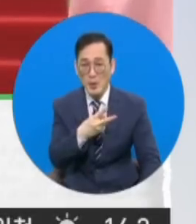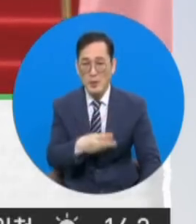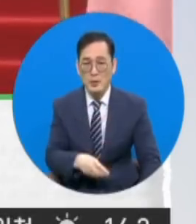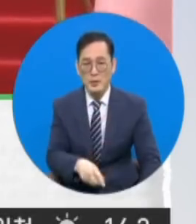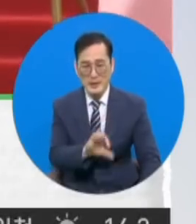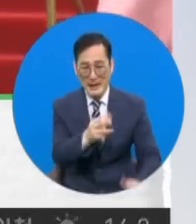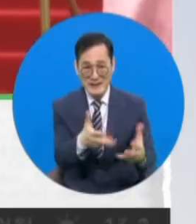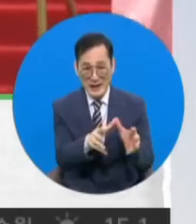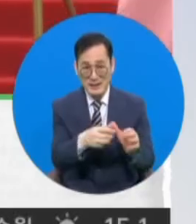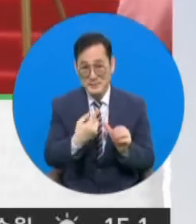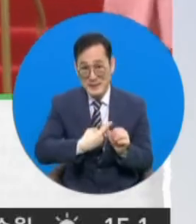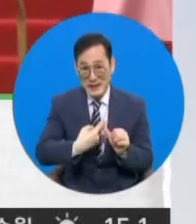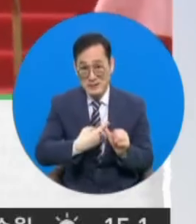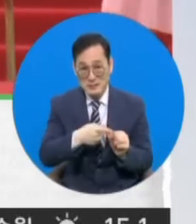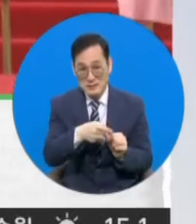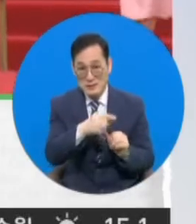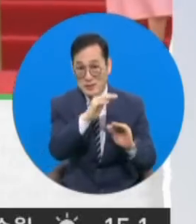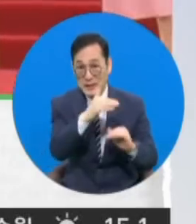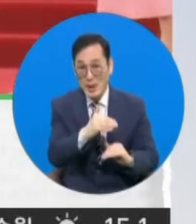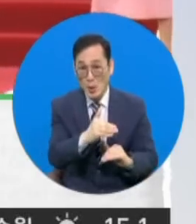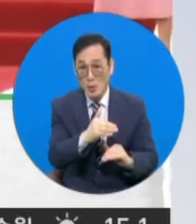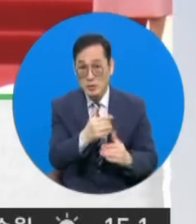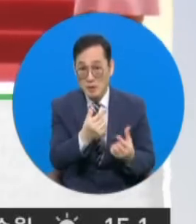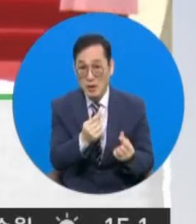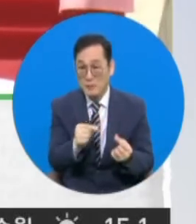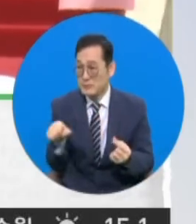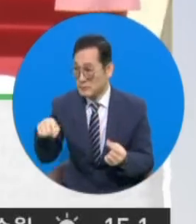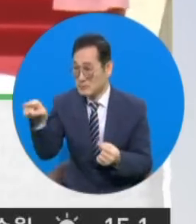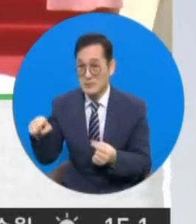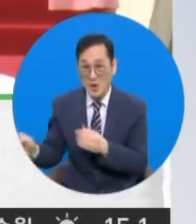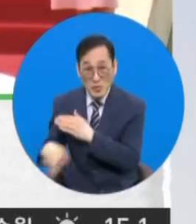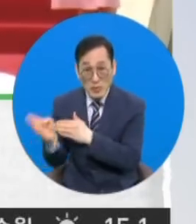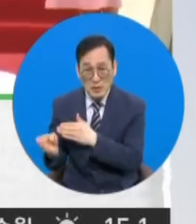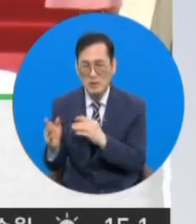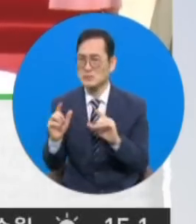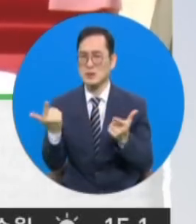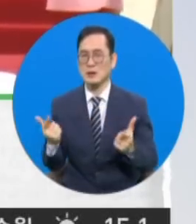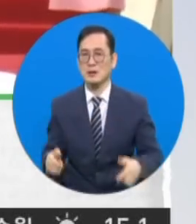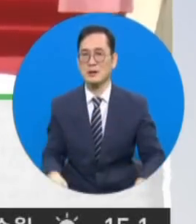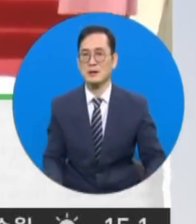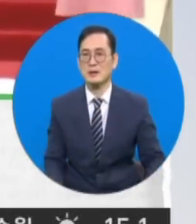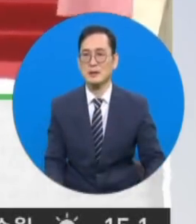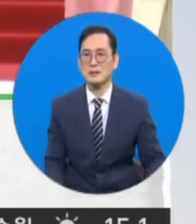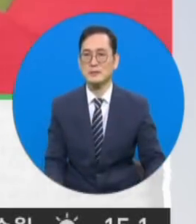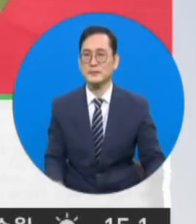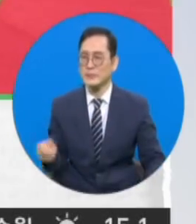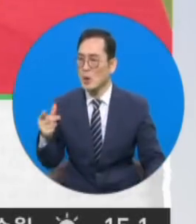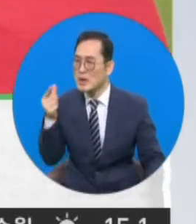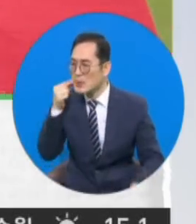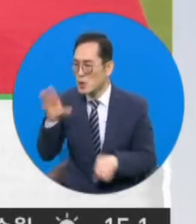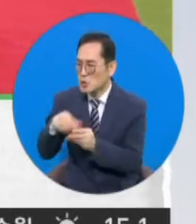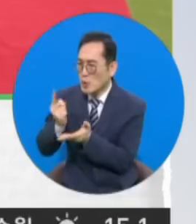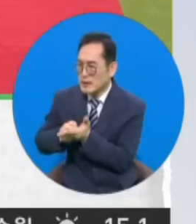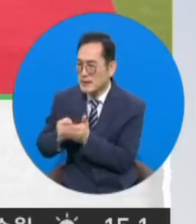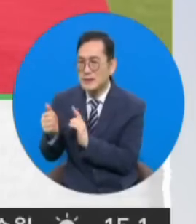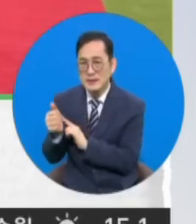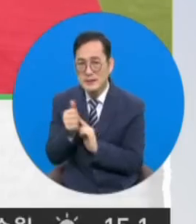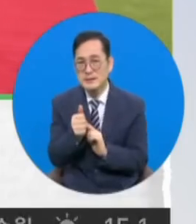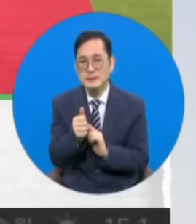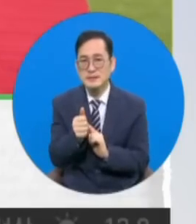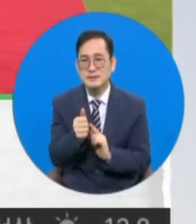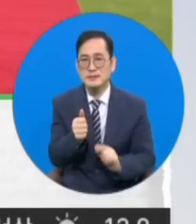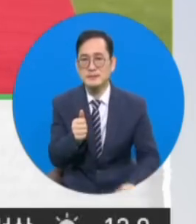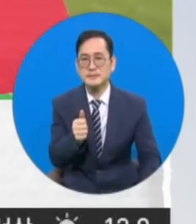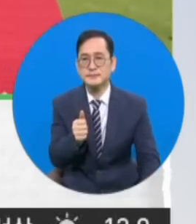이번 한일 정상에는 간단한 회담은 아니었습니다 왜냐하면 입장에서는 사과를 했지만 그 사과에 대한 해석은 뭐 여야가